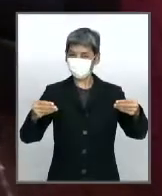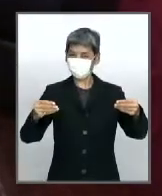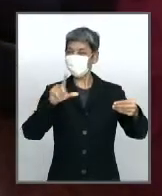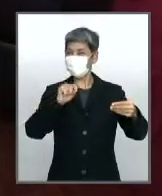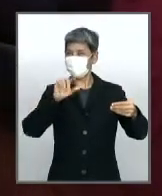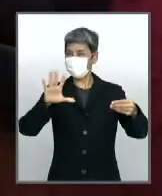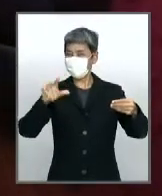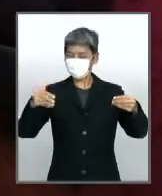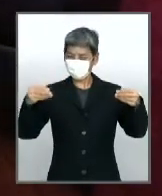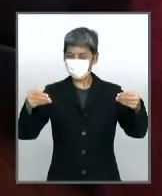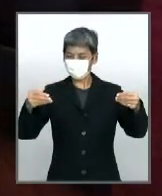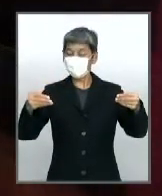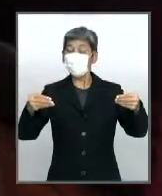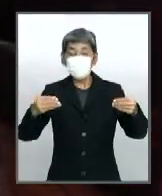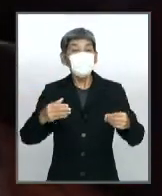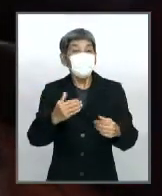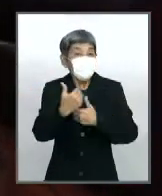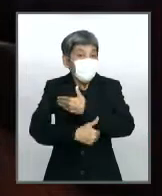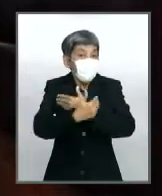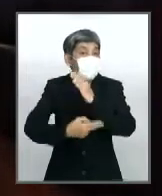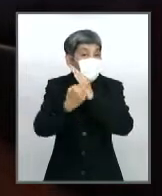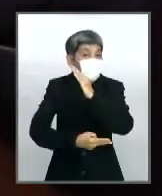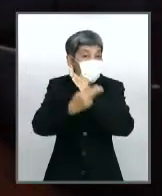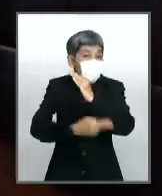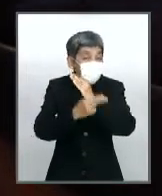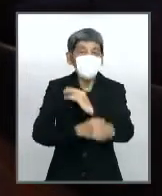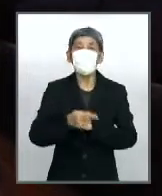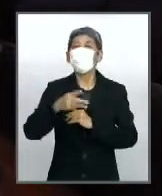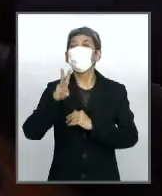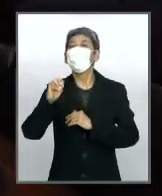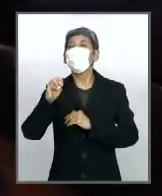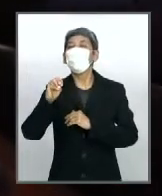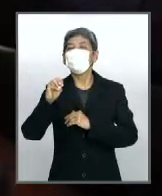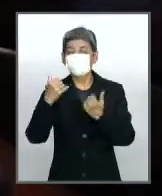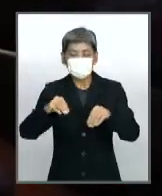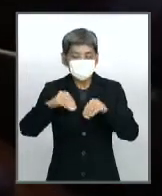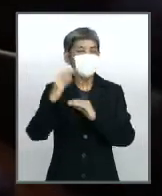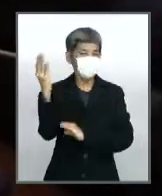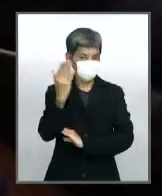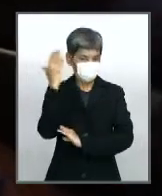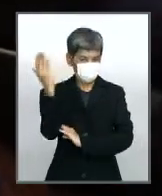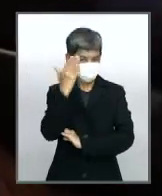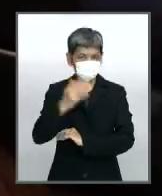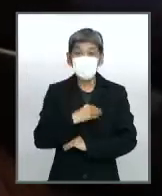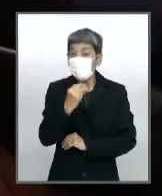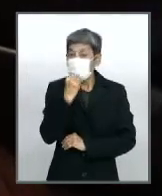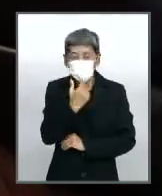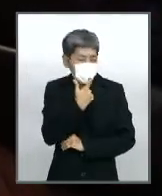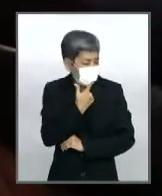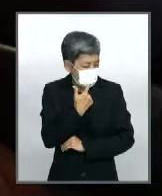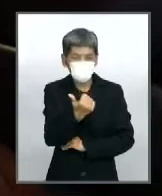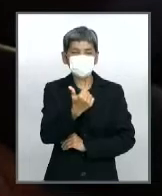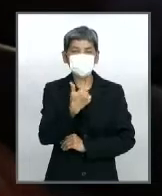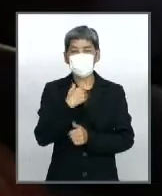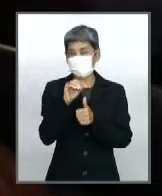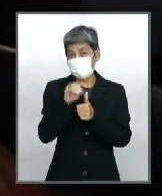ำเลย25 degree ค่ะเป็นร้านเบอร์เกอร์อยู่ในโรงแรมพูแมนกรุงเทพจีค่ะแถวสีลมค่ะอาหารอร่อย